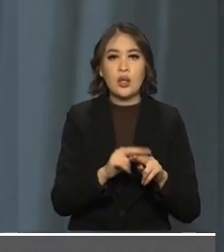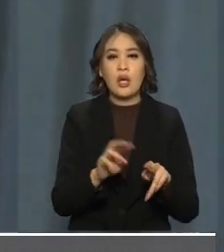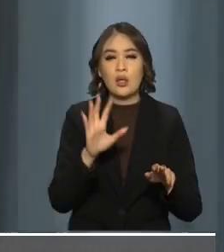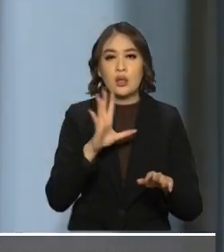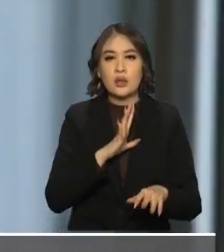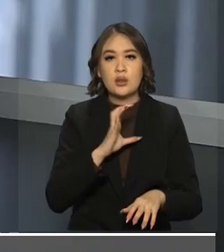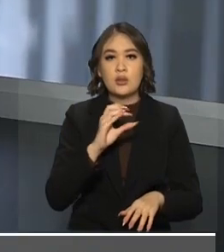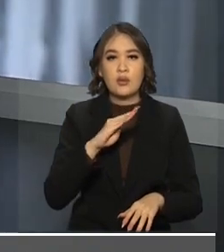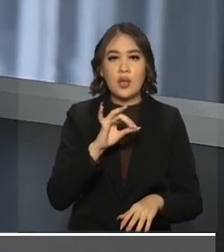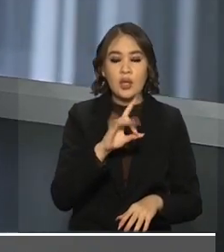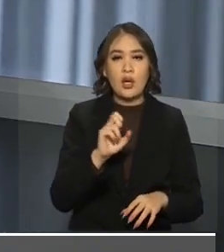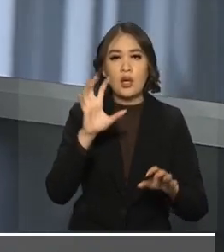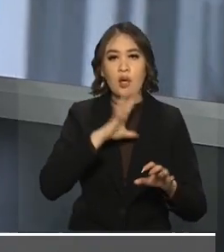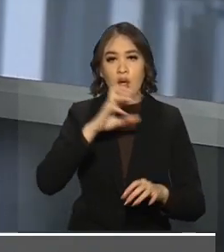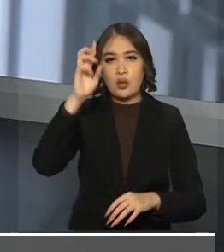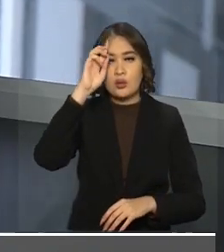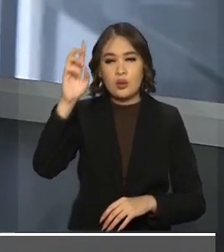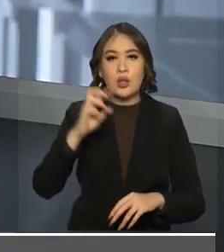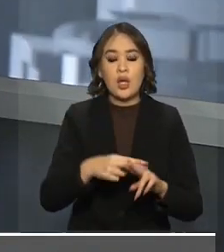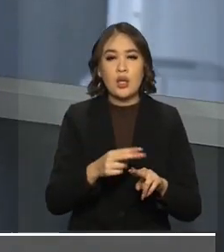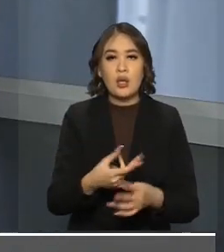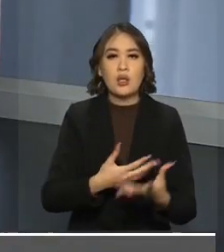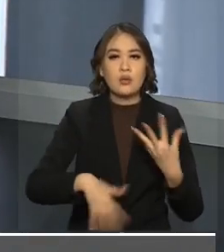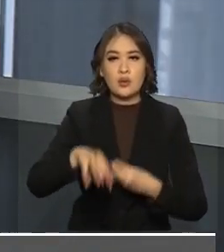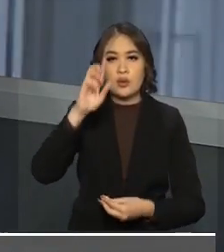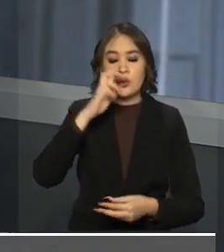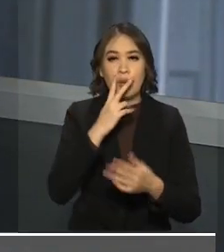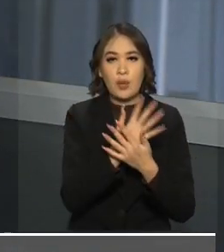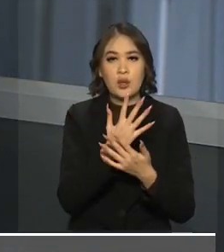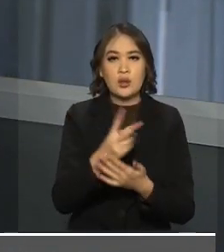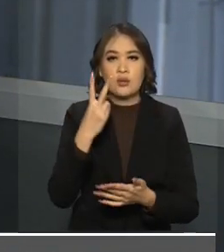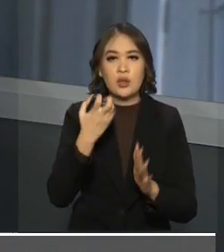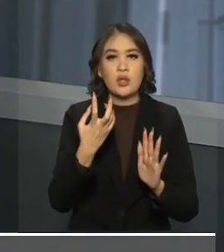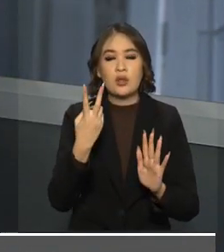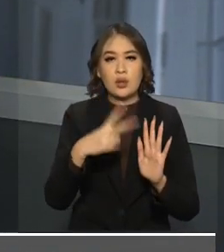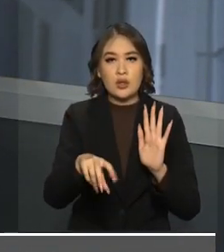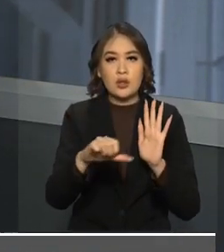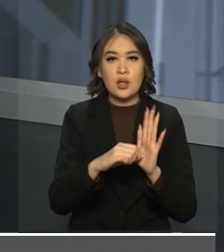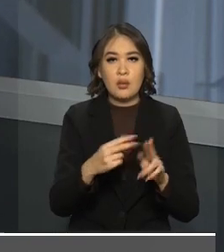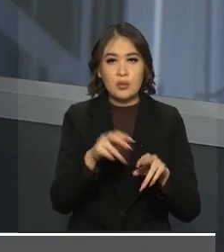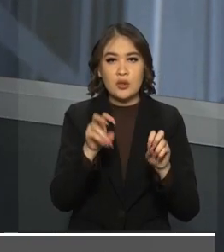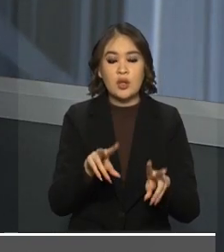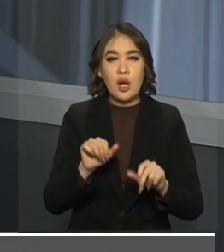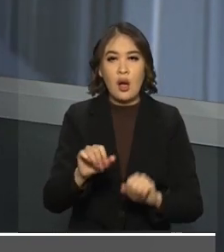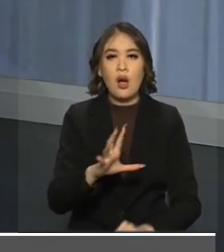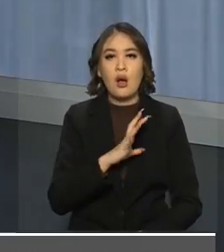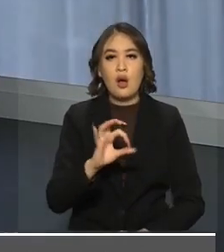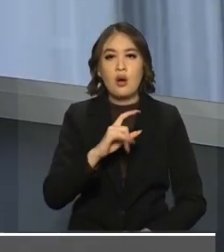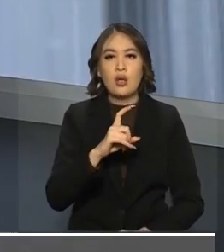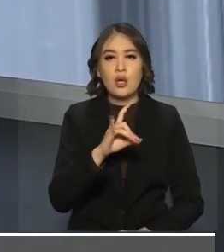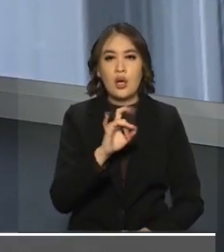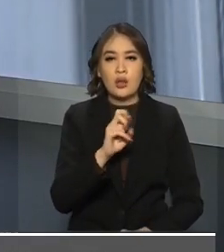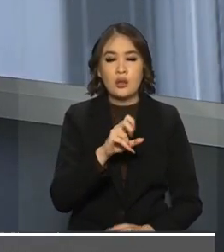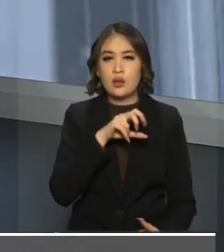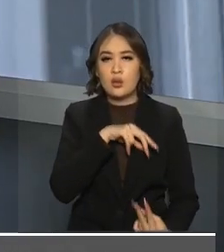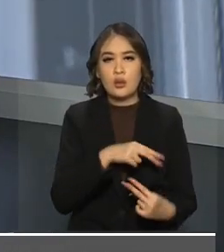раз государственного участия очень не хватает. У нас сейчас на всю страну 261 инспектор по безопасности и охране труда. Это означает, что где-то